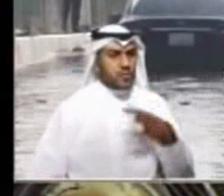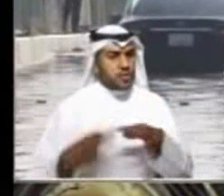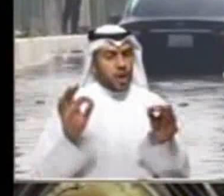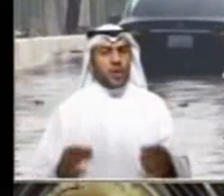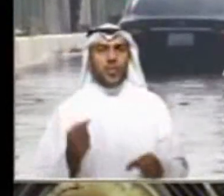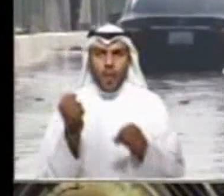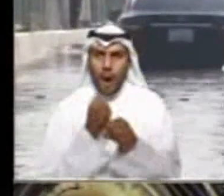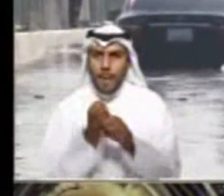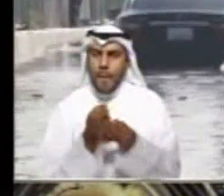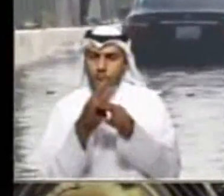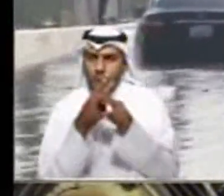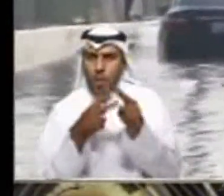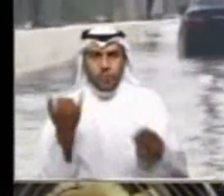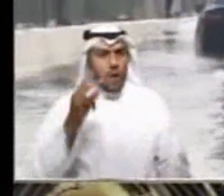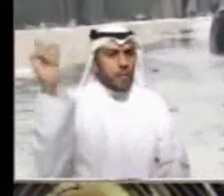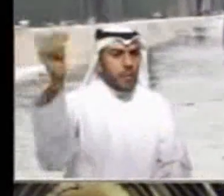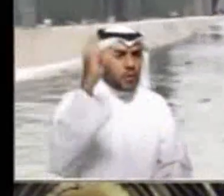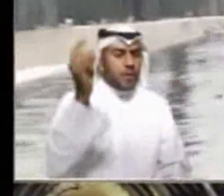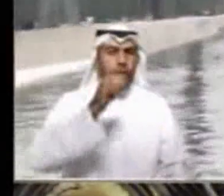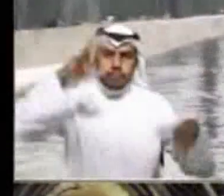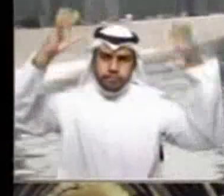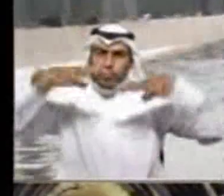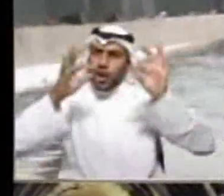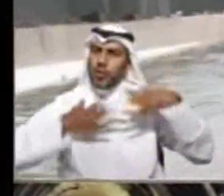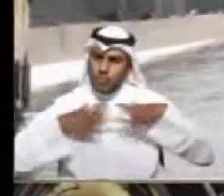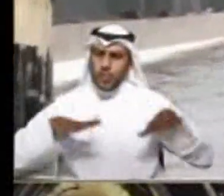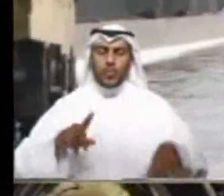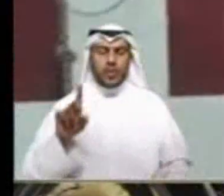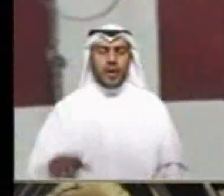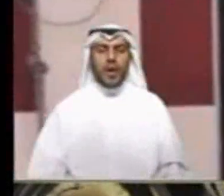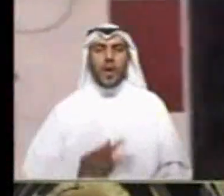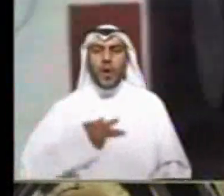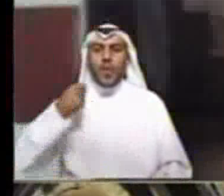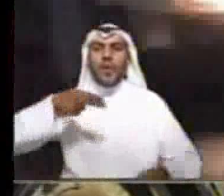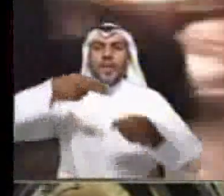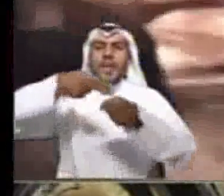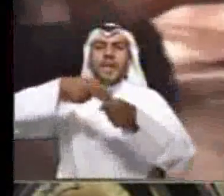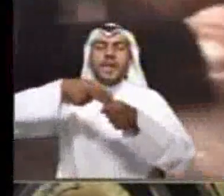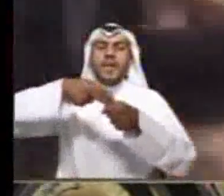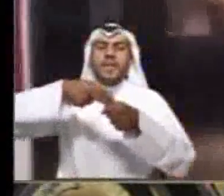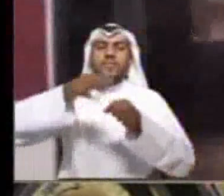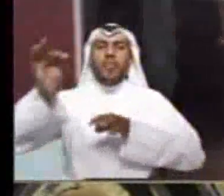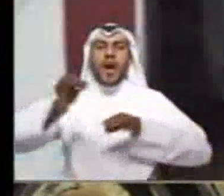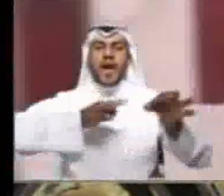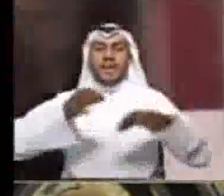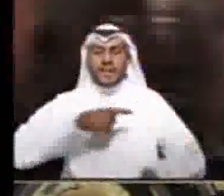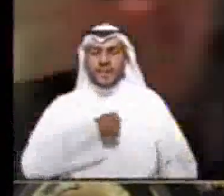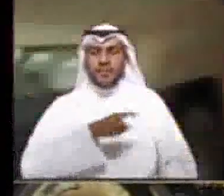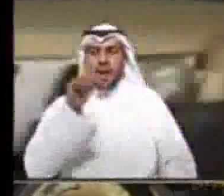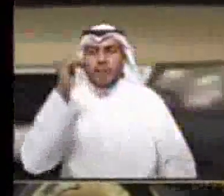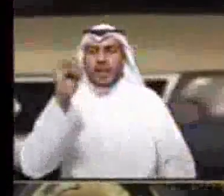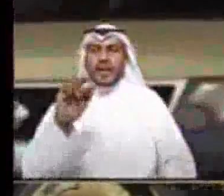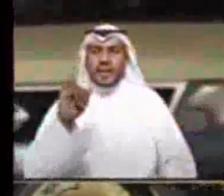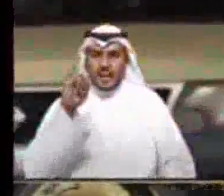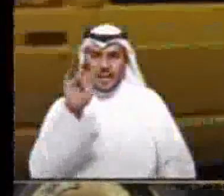والجاهزية لأي ظرف طارئ في موسم الأمطار. وزير النفط ووزير الكهرباء والماء المهندس بخيت الرشيدي